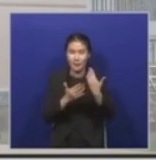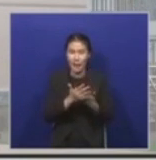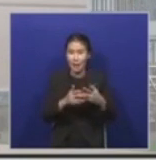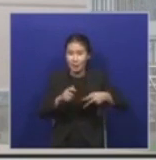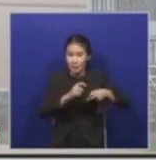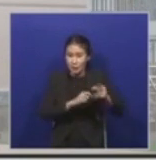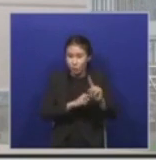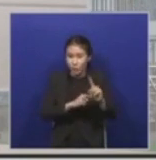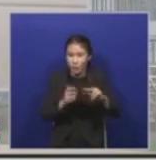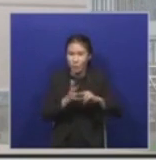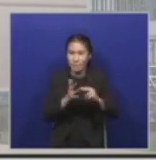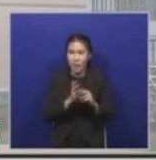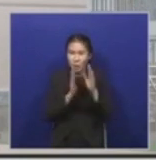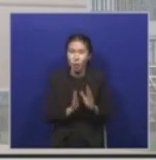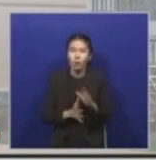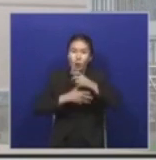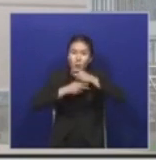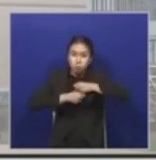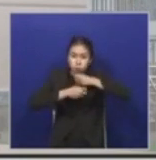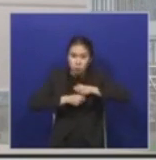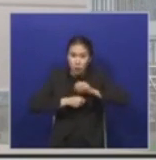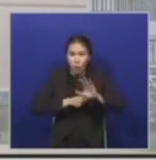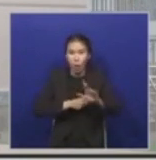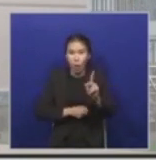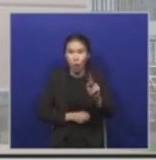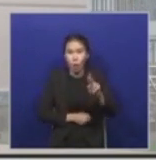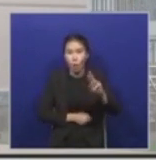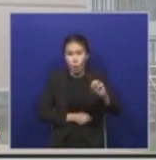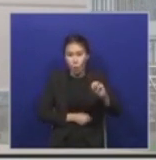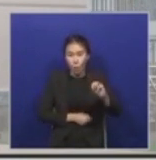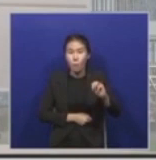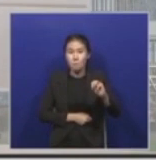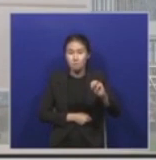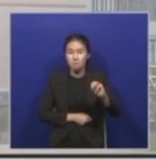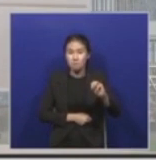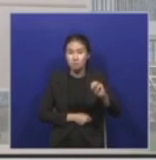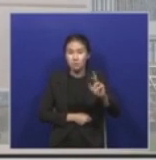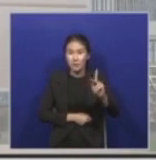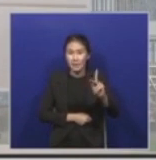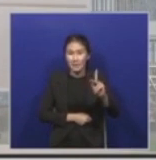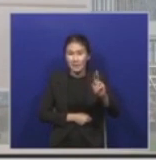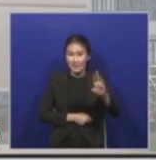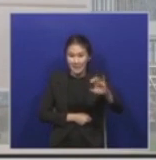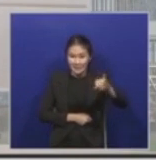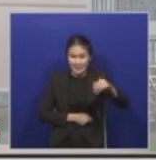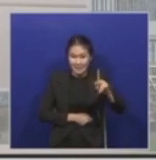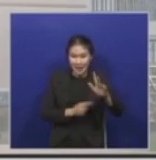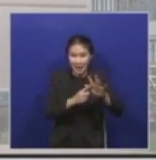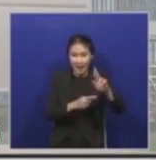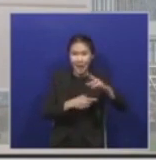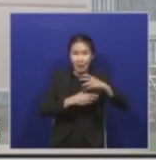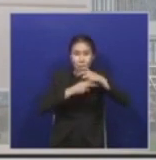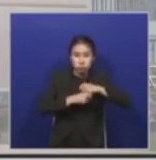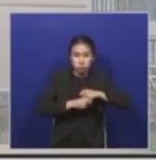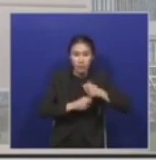ที่เป็นการรองรับผู้สูงวัยของกรมกิจการผู้สูงอายุไปทั้งหมดเนี่ยนะ